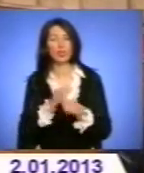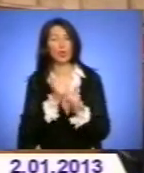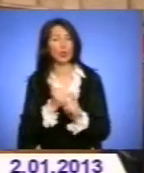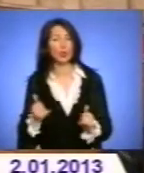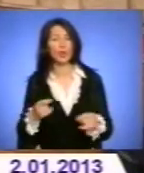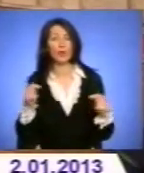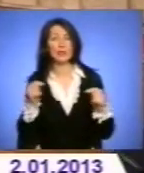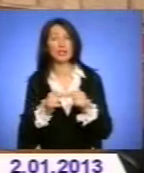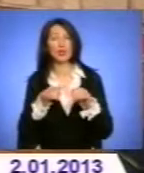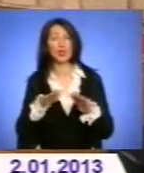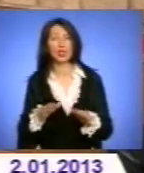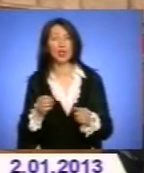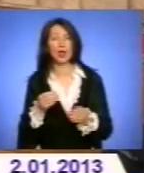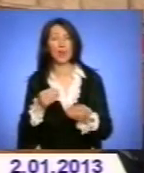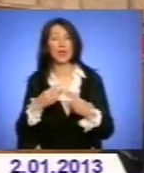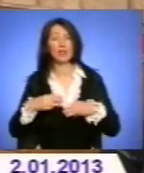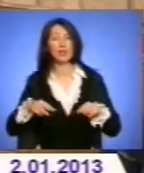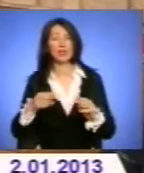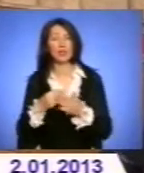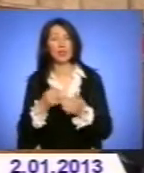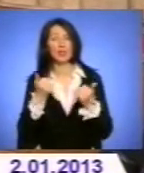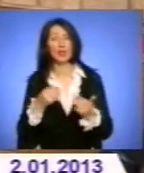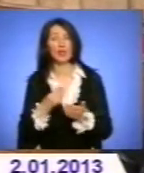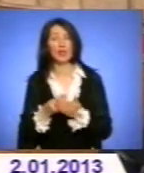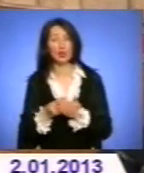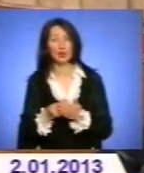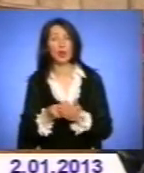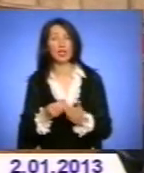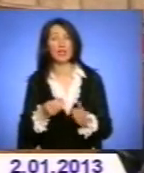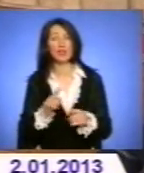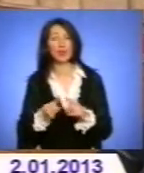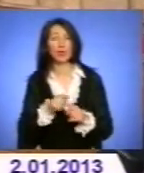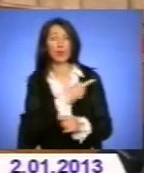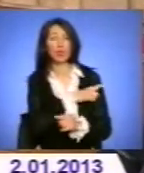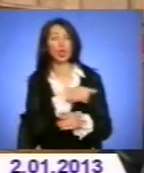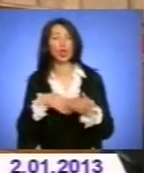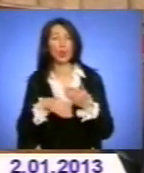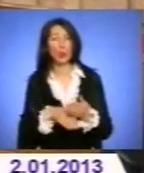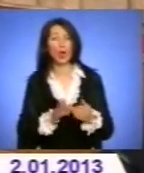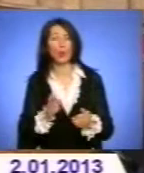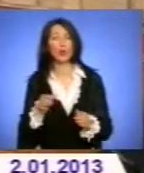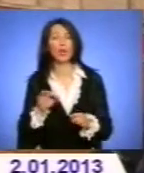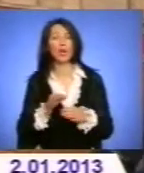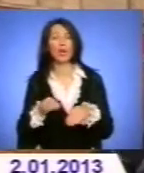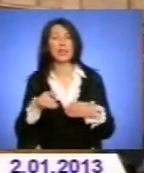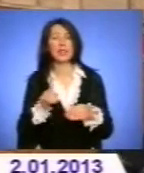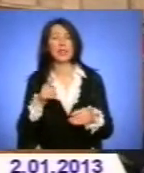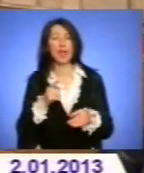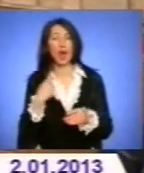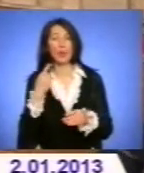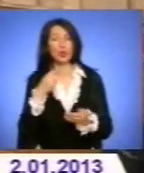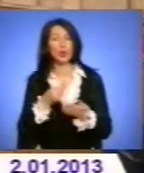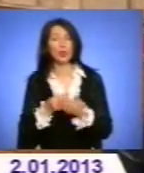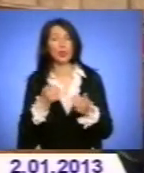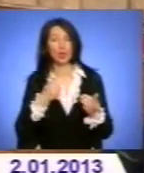рішення Міністерства фінансів, зараз фінансування швидкої медичної допомоги буде проводити з обласного бюджету. На жаль, на сьогоднішній